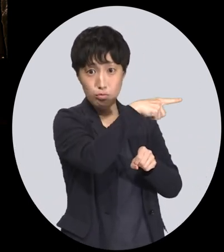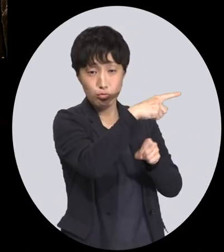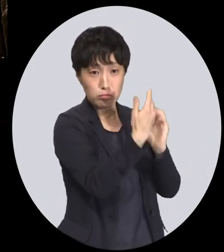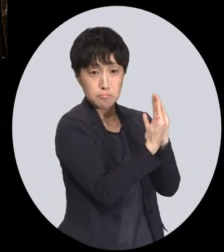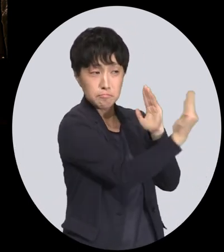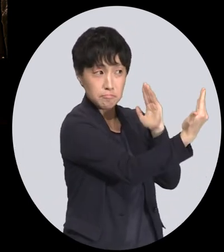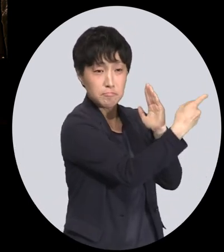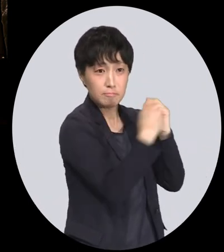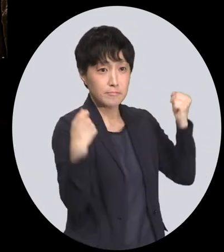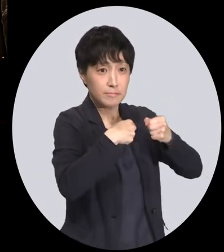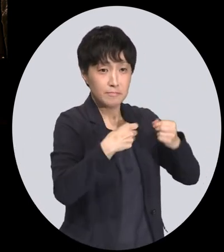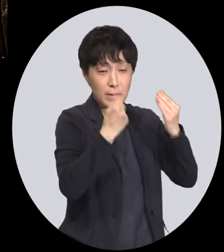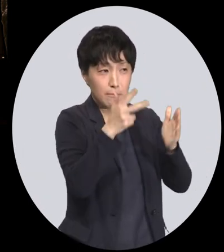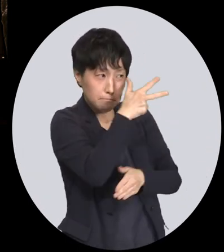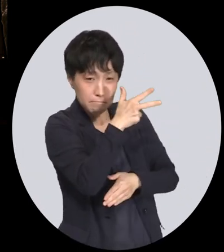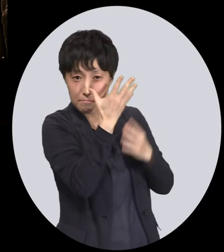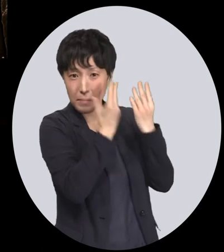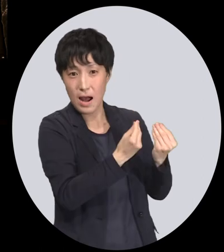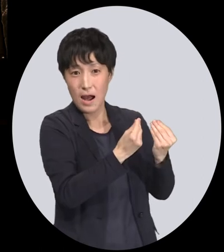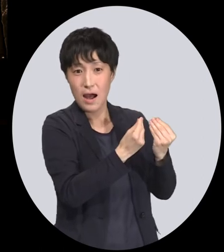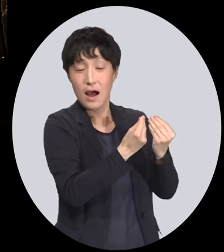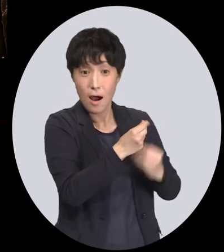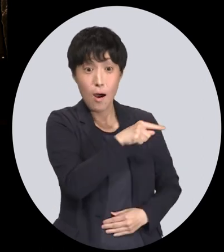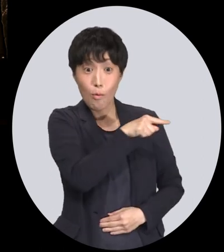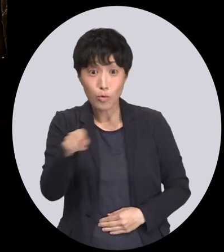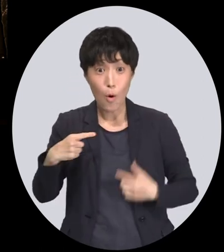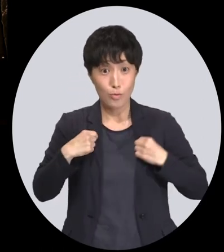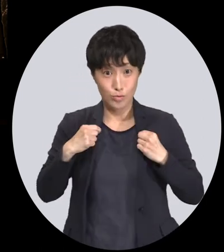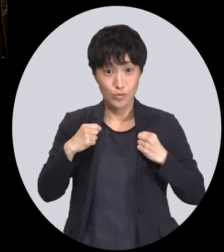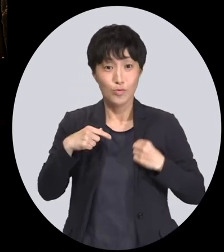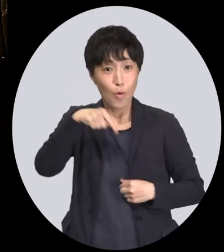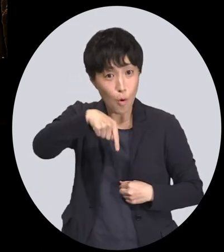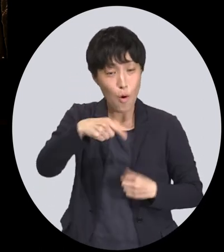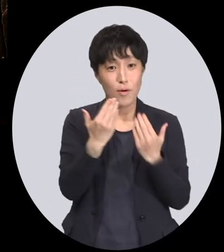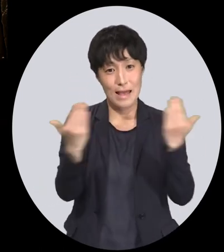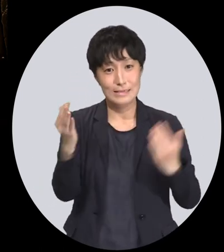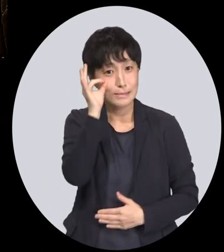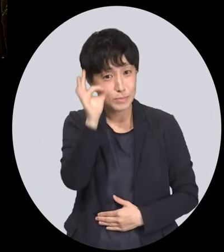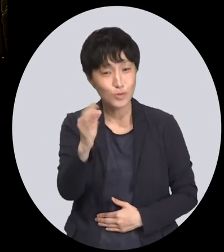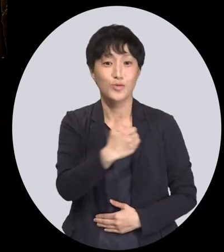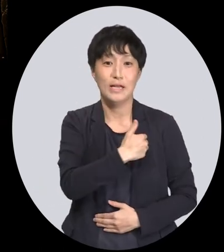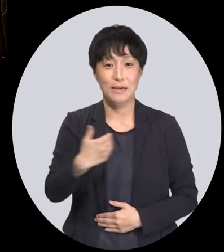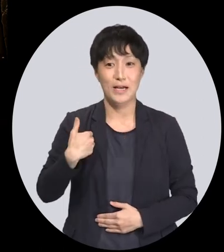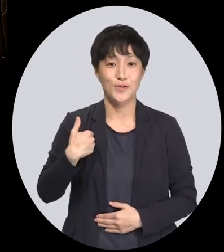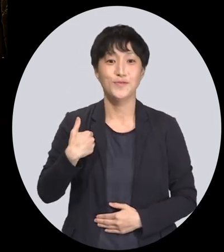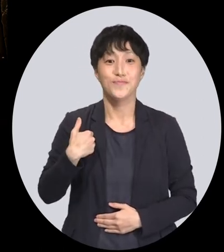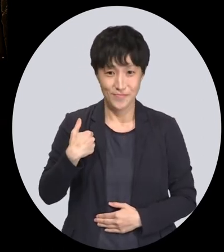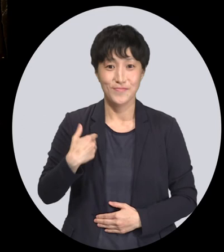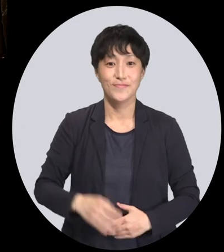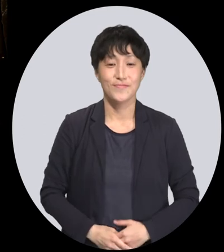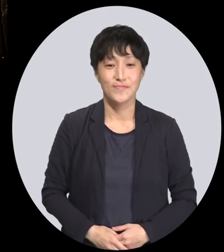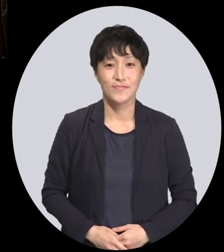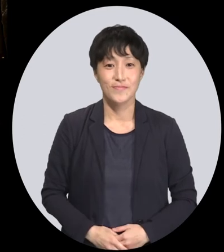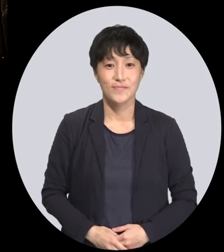いう衣装を新たに来ディア新作を作ってその衣装がこちらに展示されていると言う関係になっ